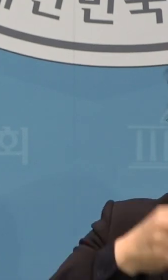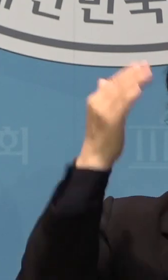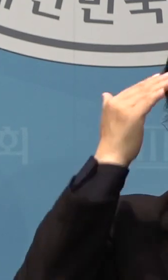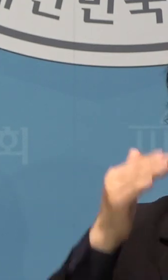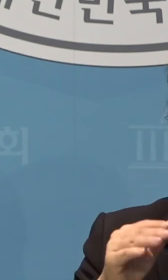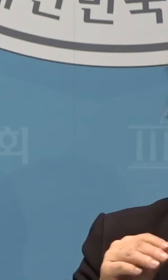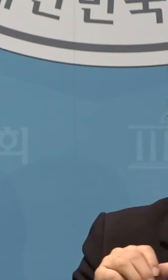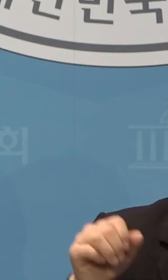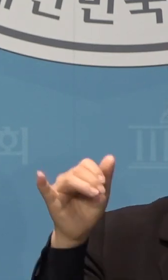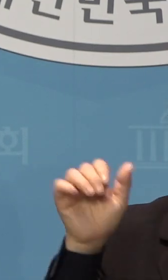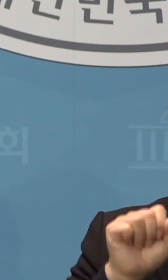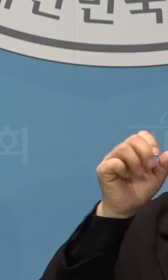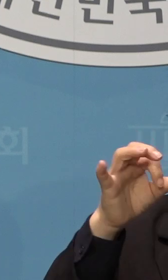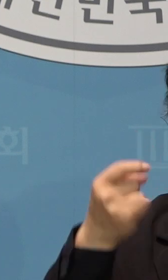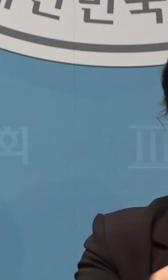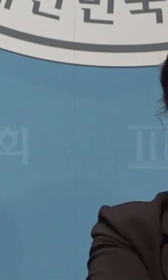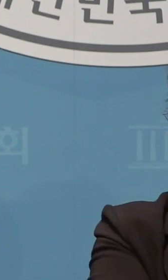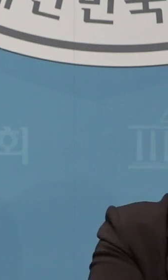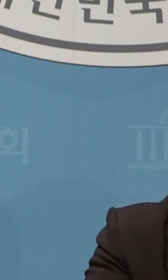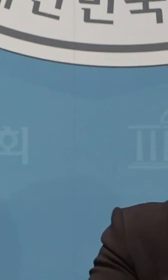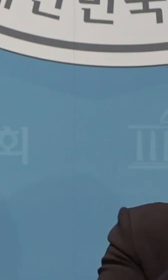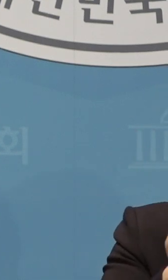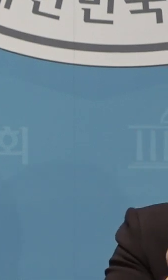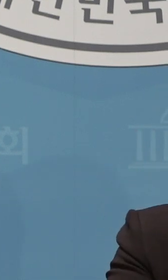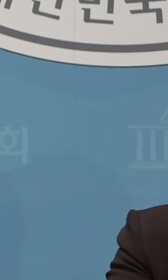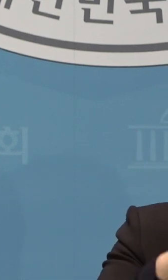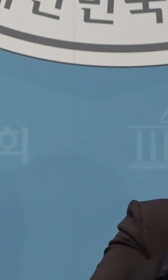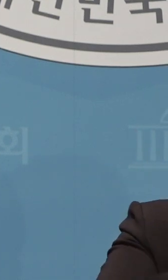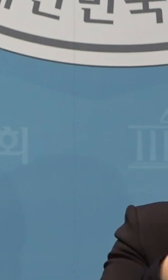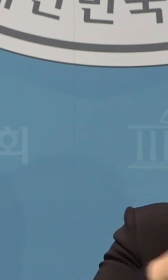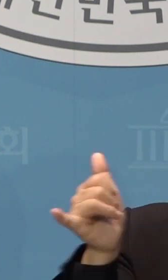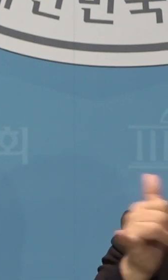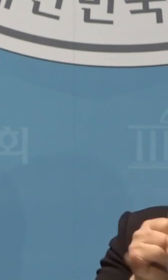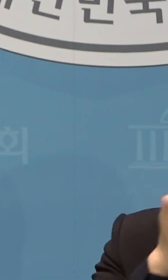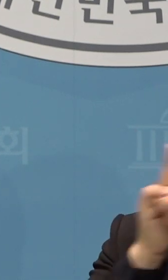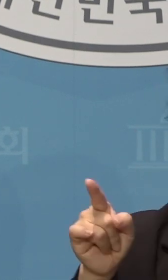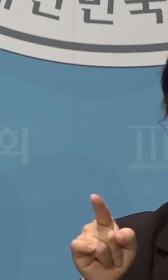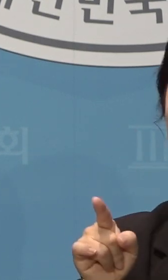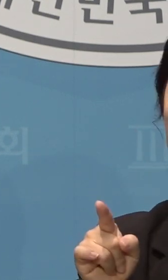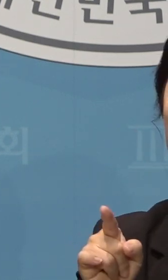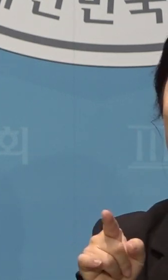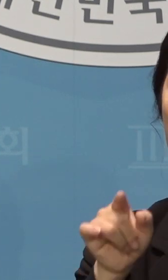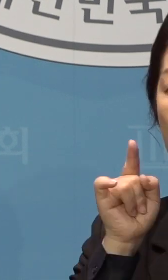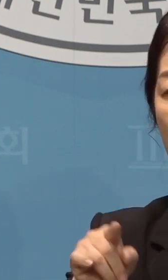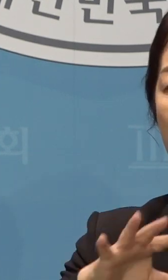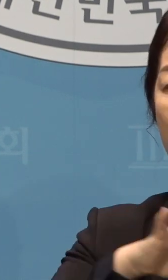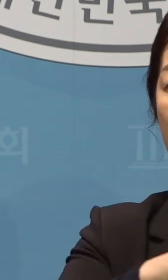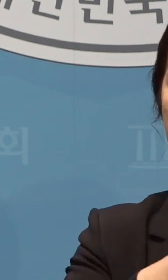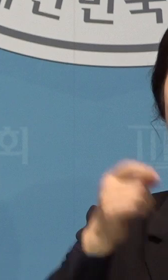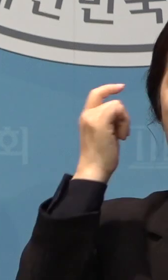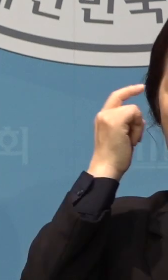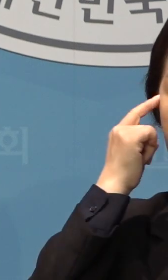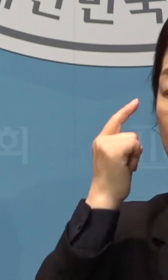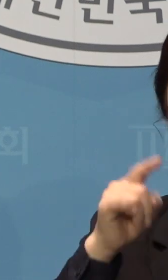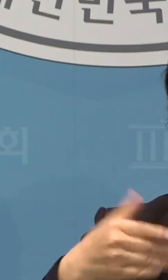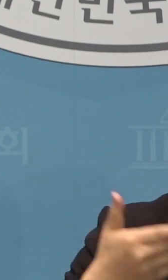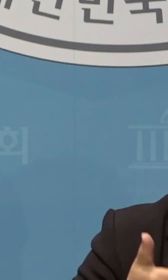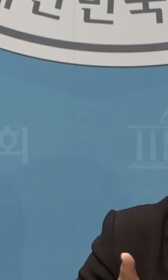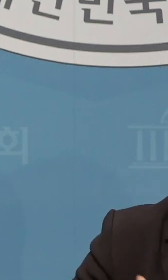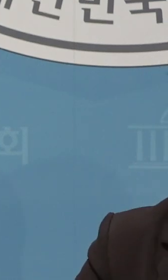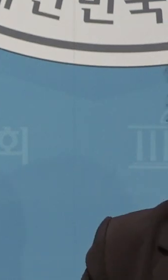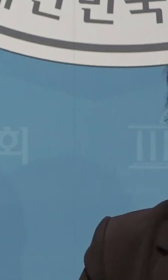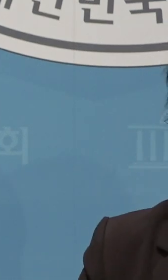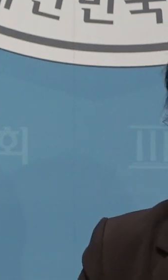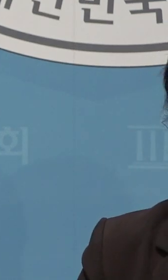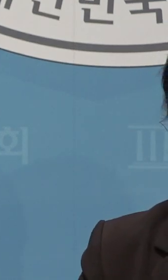올림픽은 전쟁이라고 말했다는데 올림픽 정신을 무시한 발상에 실소를 금할 수 없습니다. 선수들은